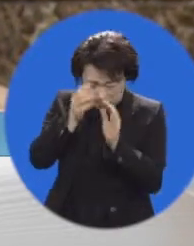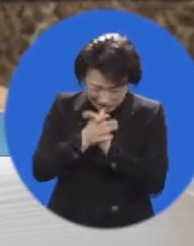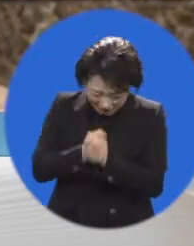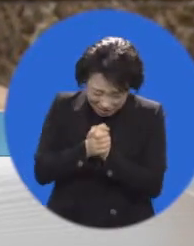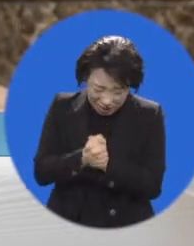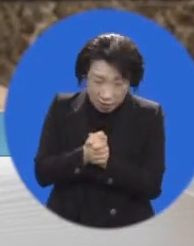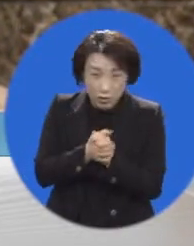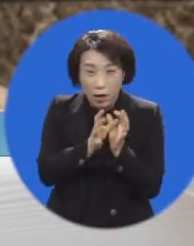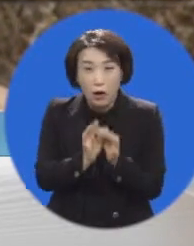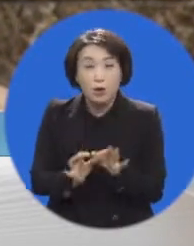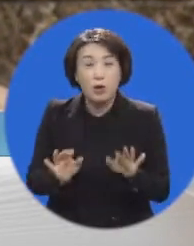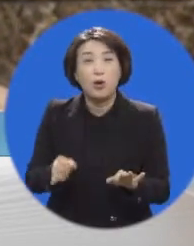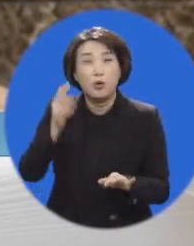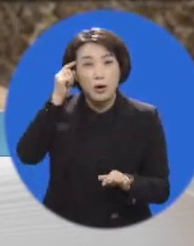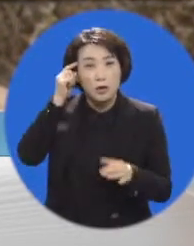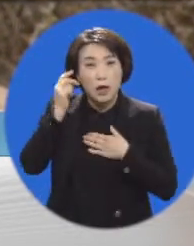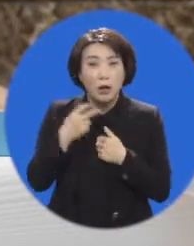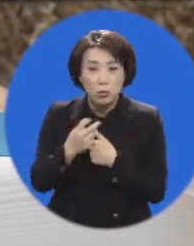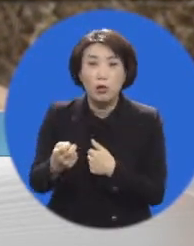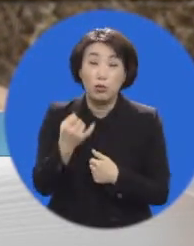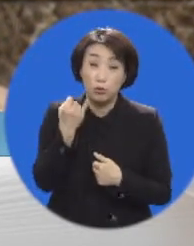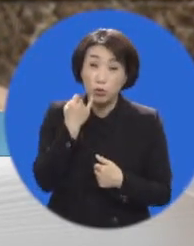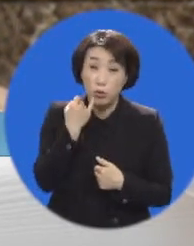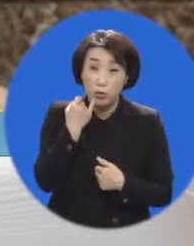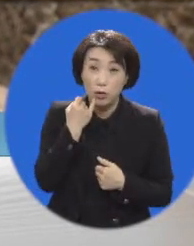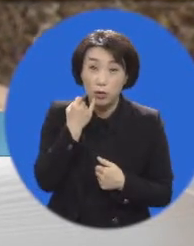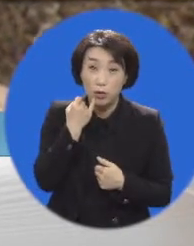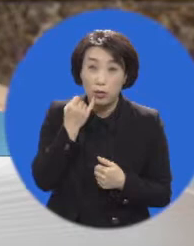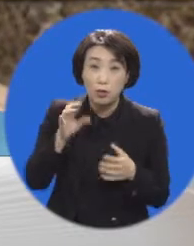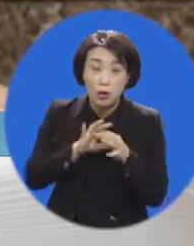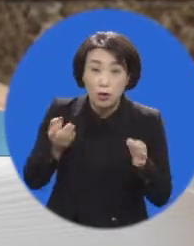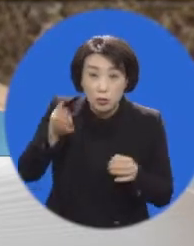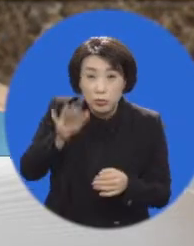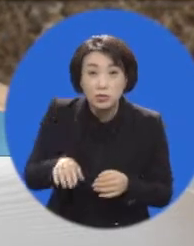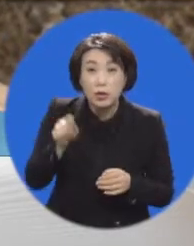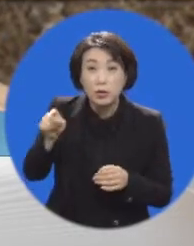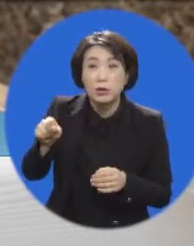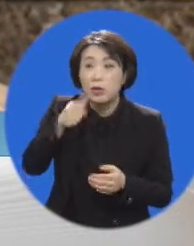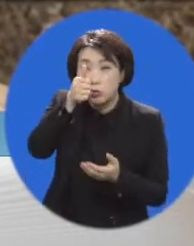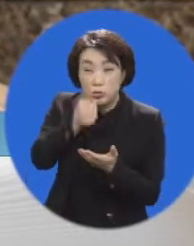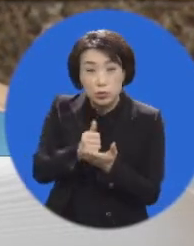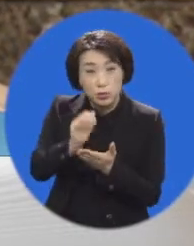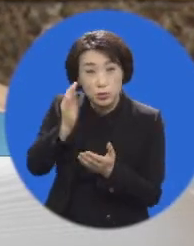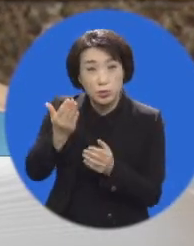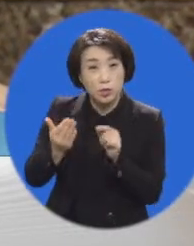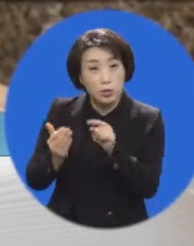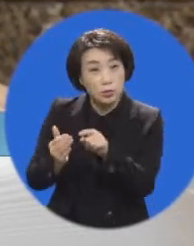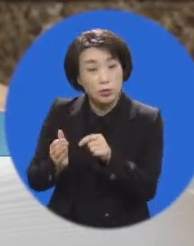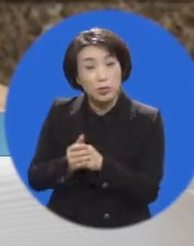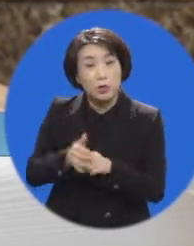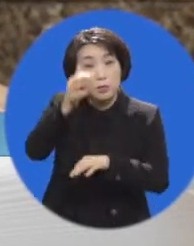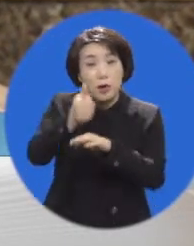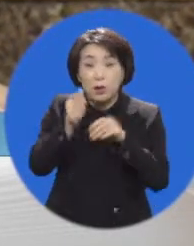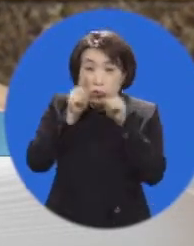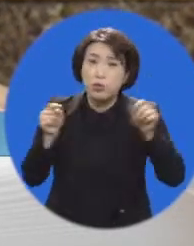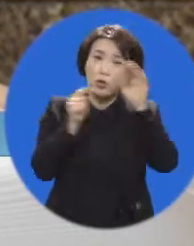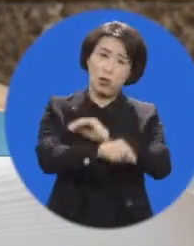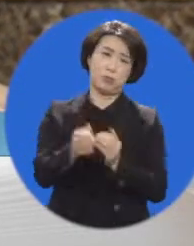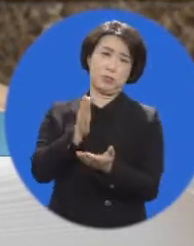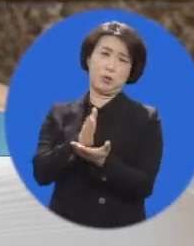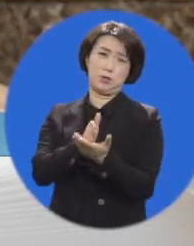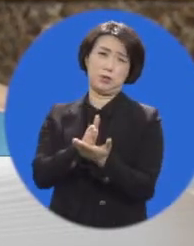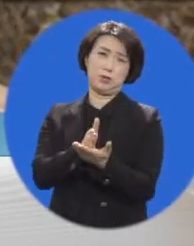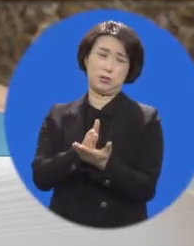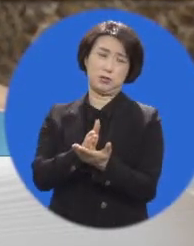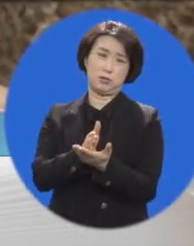절대로 나를 미워하는 건 괜찮은데 그것이 죄가 돼서 지옥은 가면 안 된다는